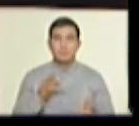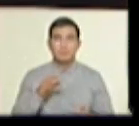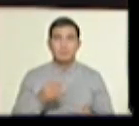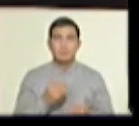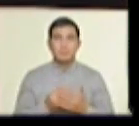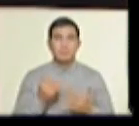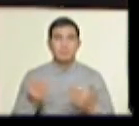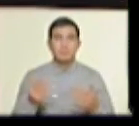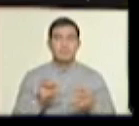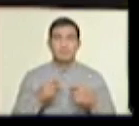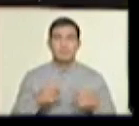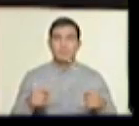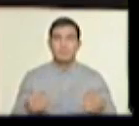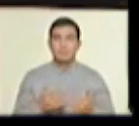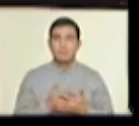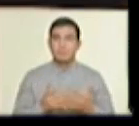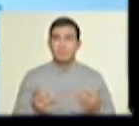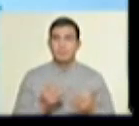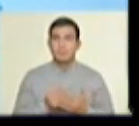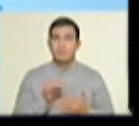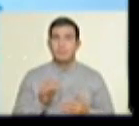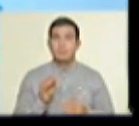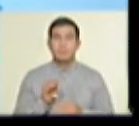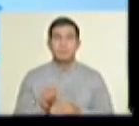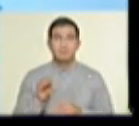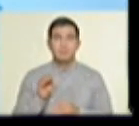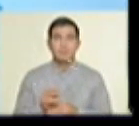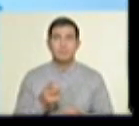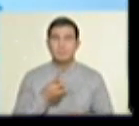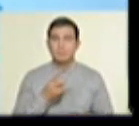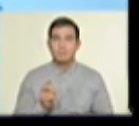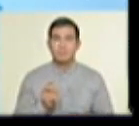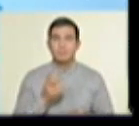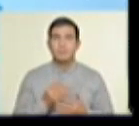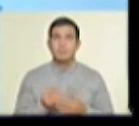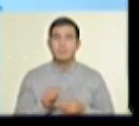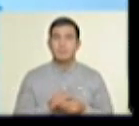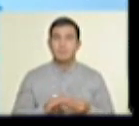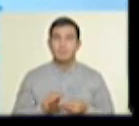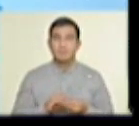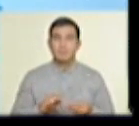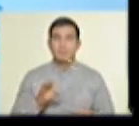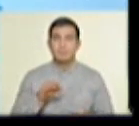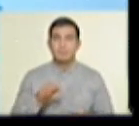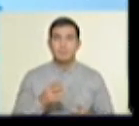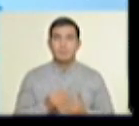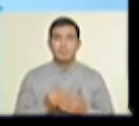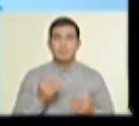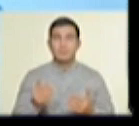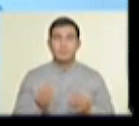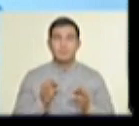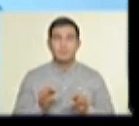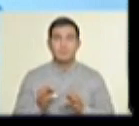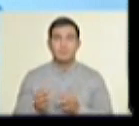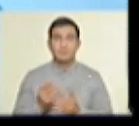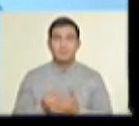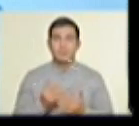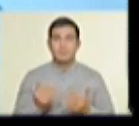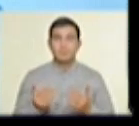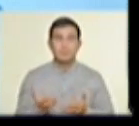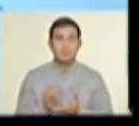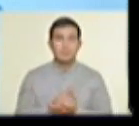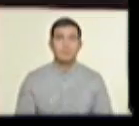ko'ra turlari, ya'ni qo'shma, juft va takroriy otlarning imlosi bilan